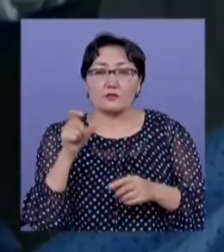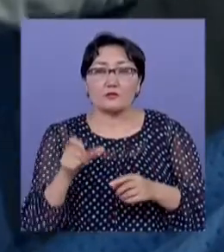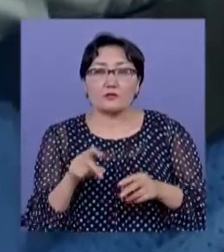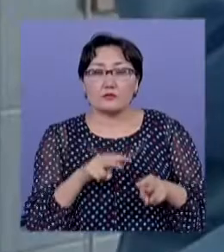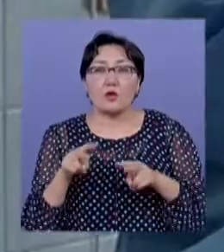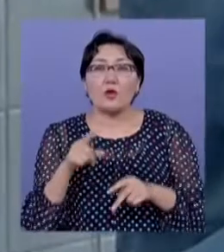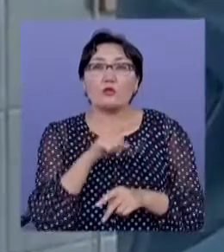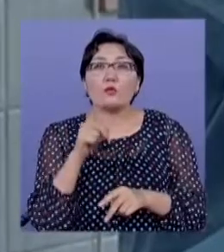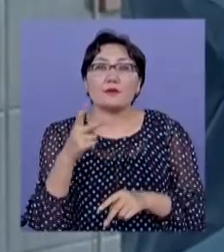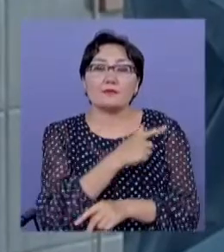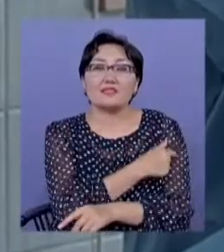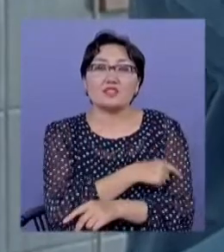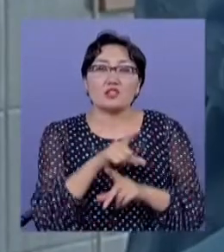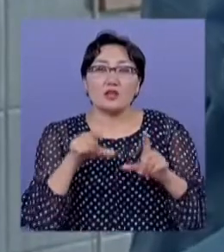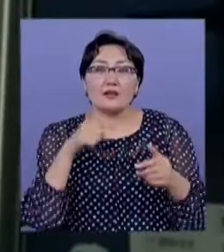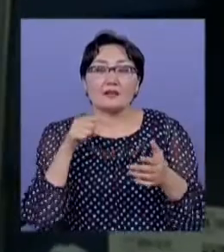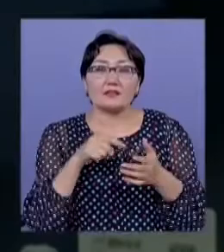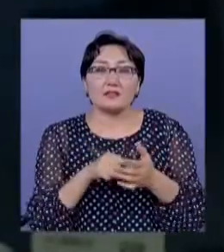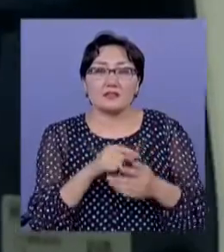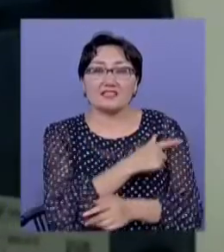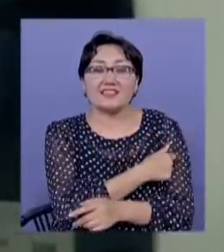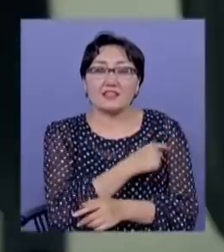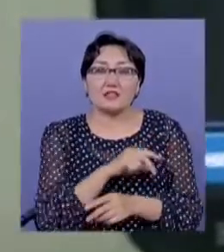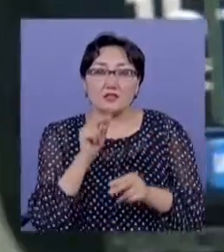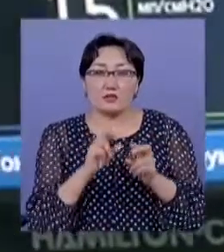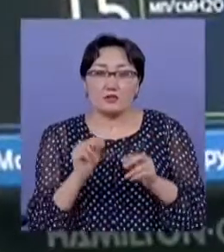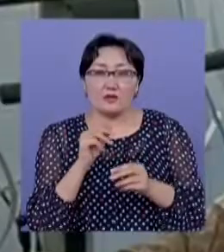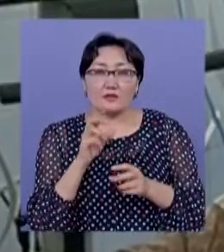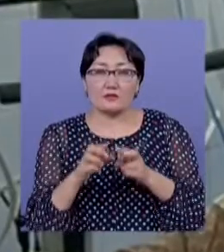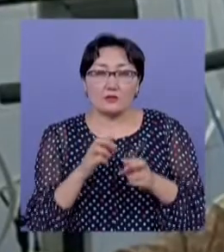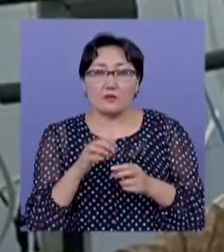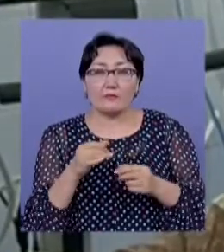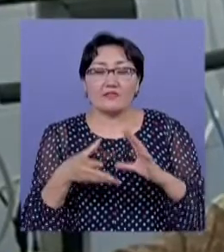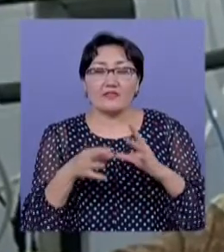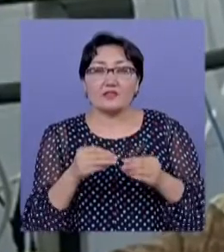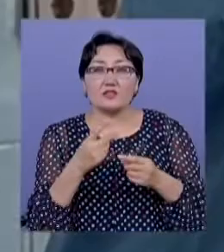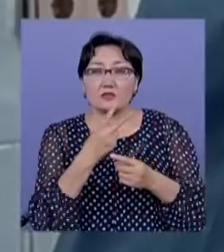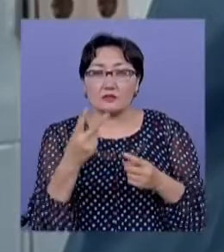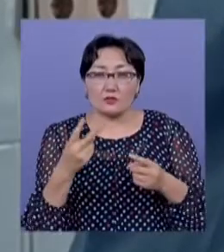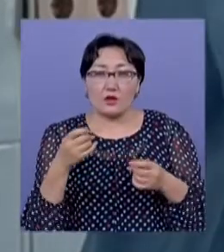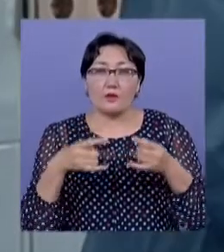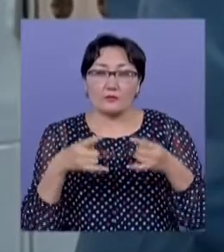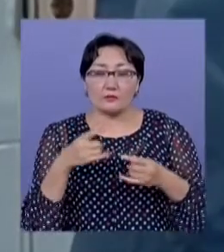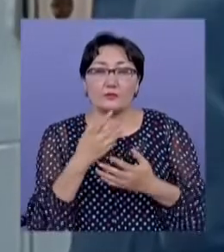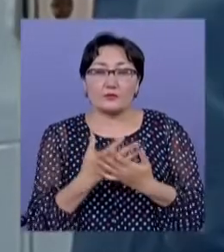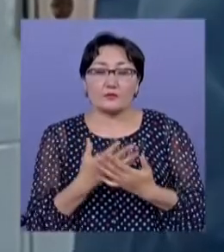нөмірі 5-ші қалалық клиникалық аурухананың дәрігерлері жасайды. Нәтижесін алдағы уақытта арнамыздан көрсететін боламыз.